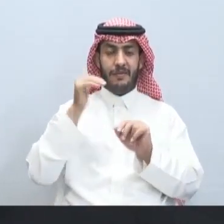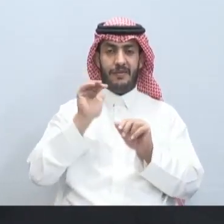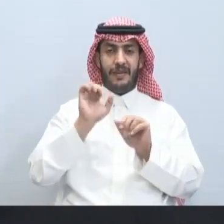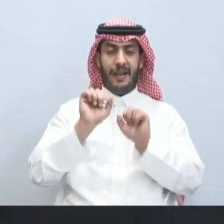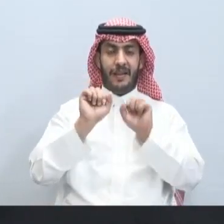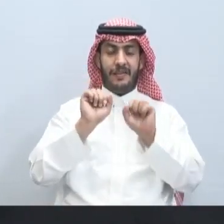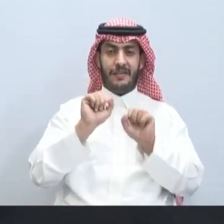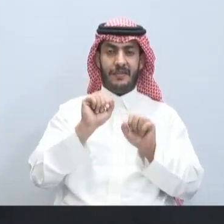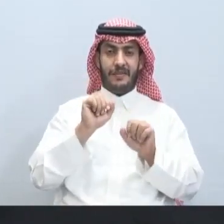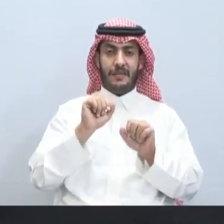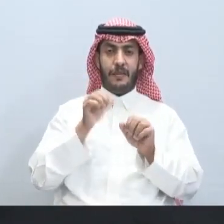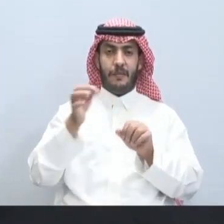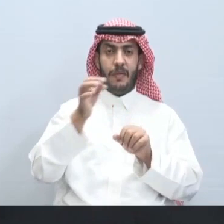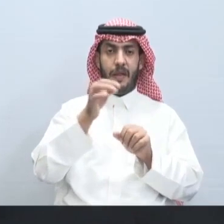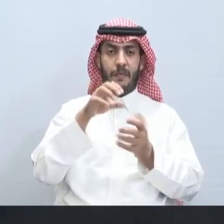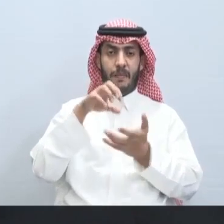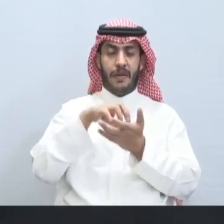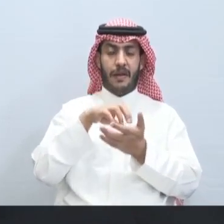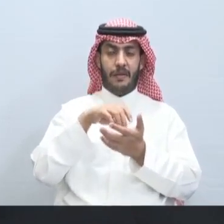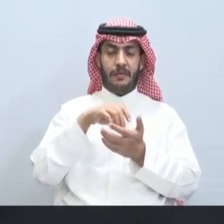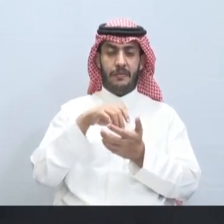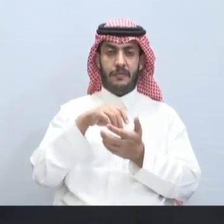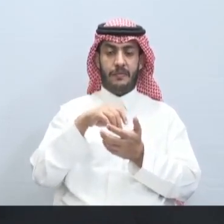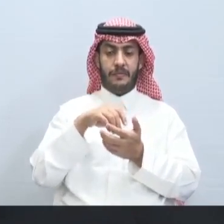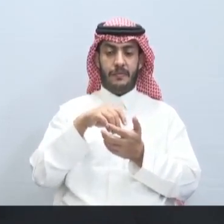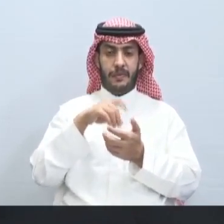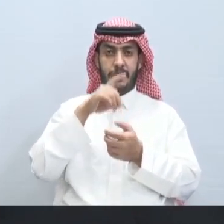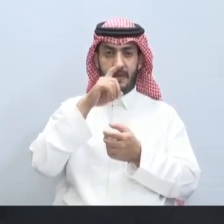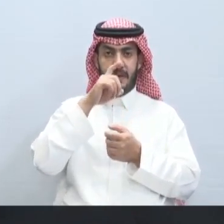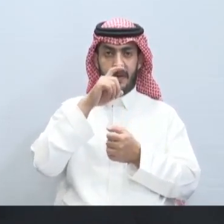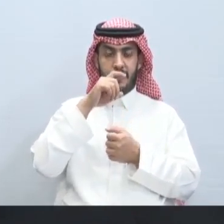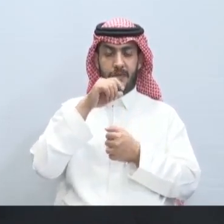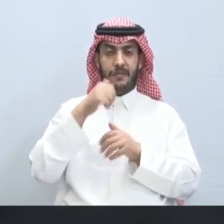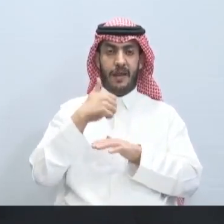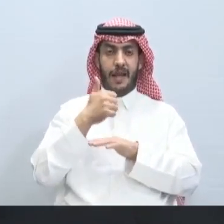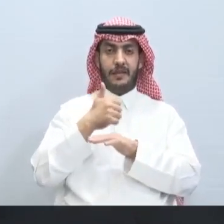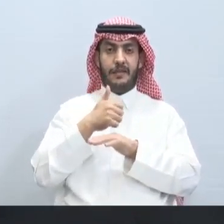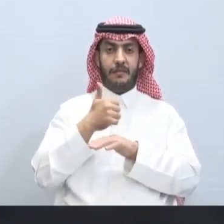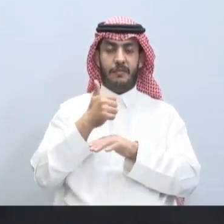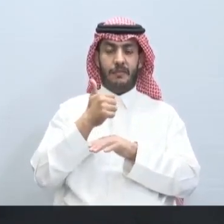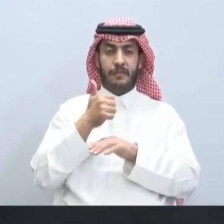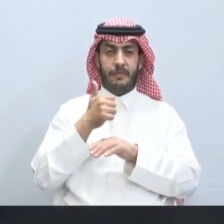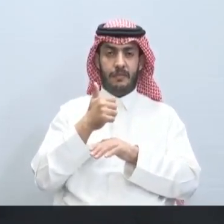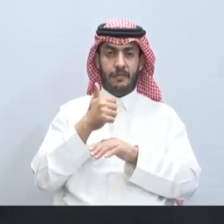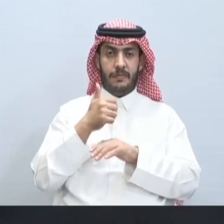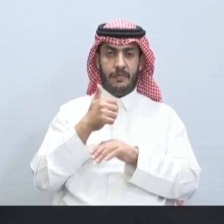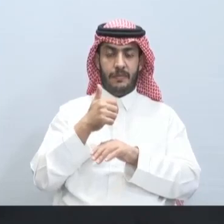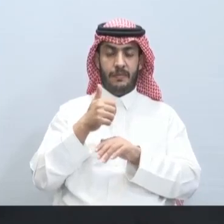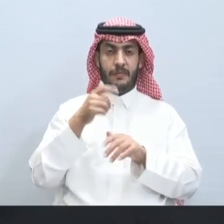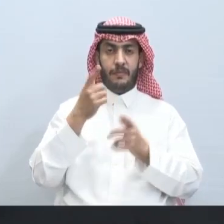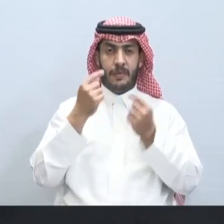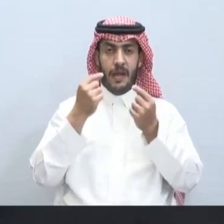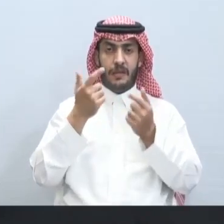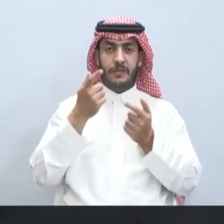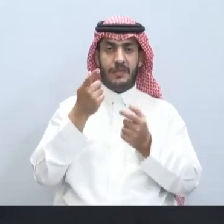في خصائص او المناطق الجغرافيه او غيرها وبالتالي لابد ان يكون لدي اساس اقسم السوق بناء عليه هل اقسم بناء على الجوده